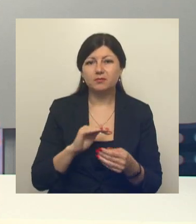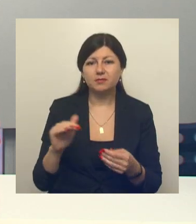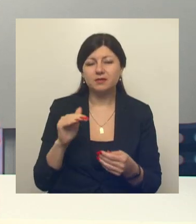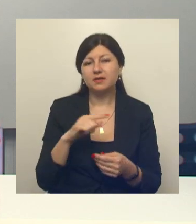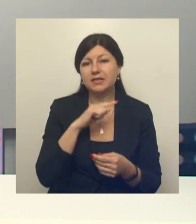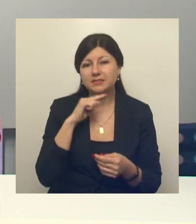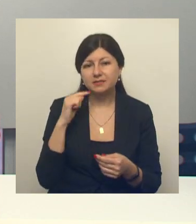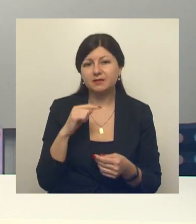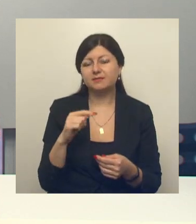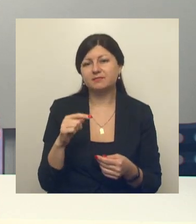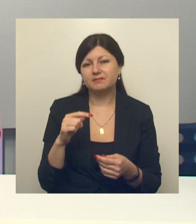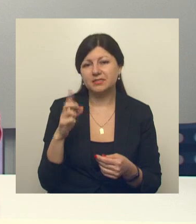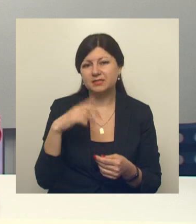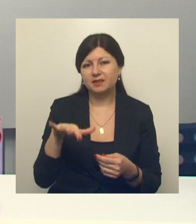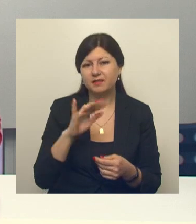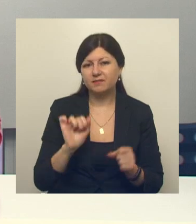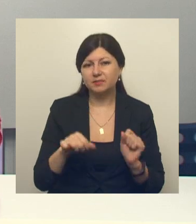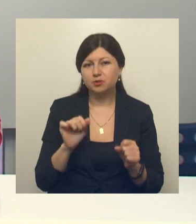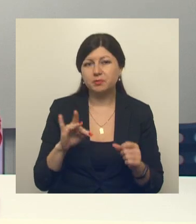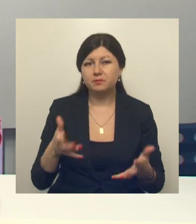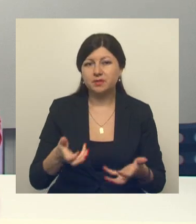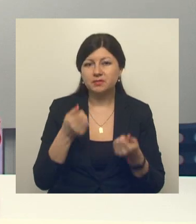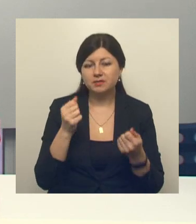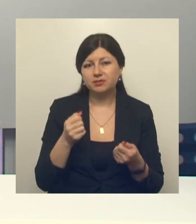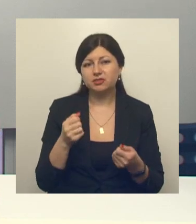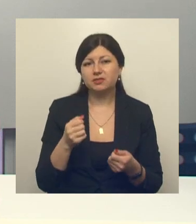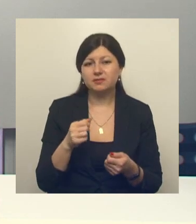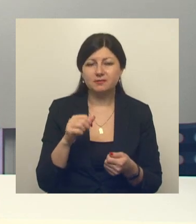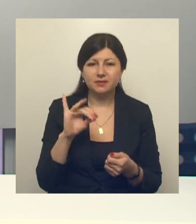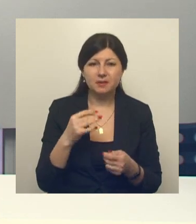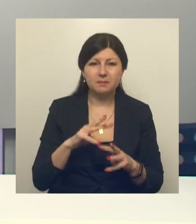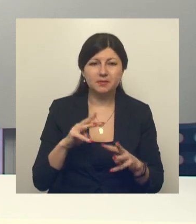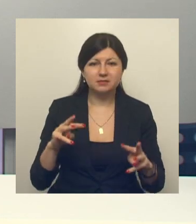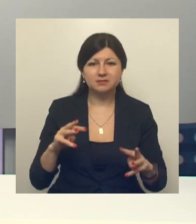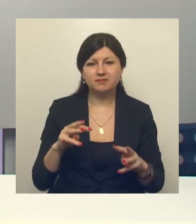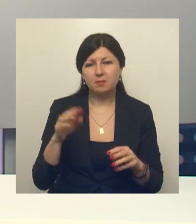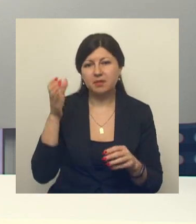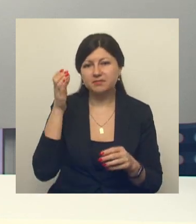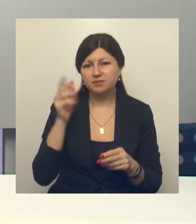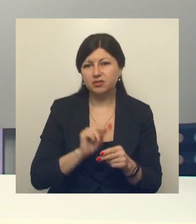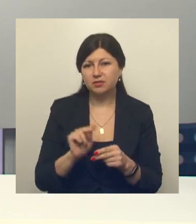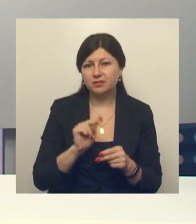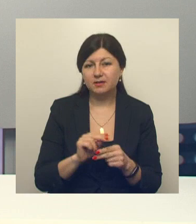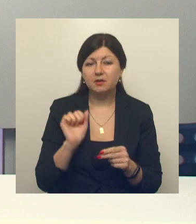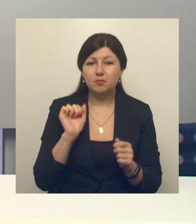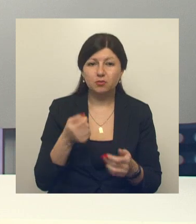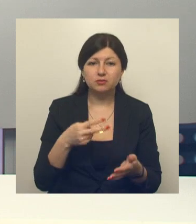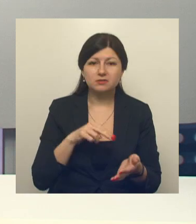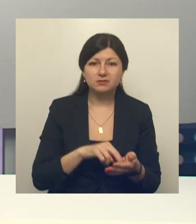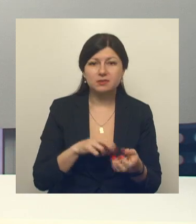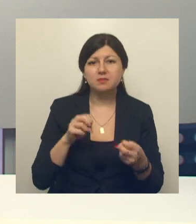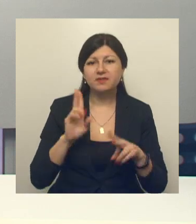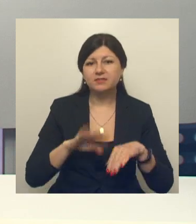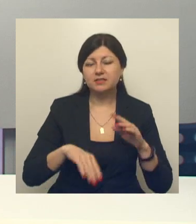страна возможностей» при поддержке правительства и Минпросвещения страны. Бросить себе вызов можно, став участником